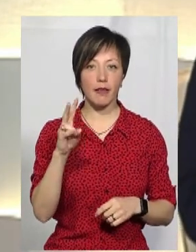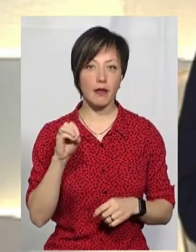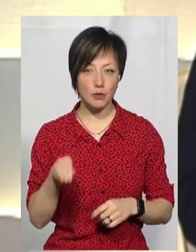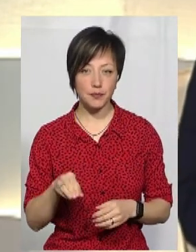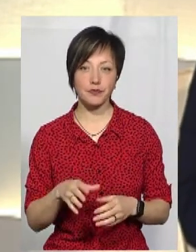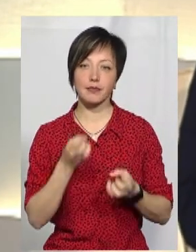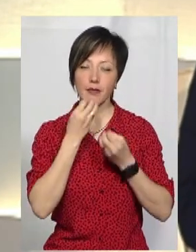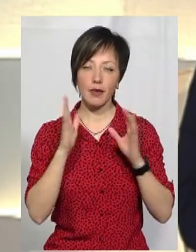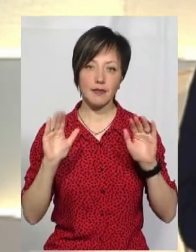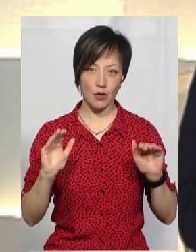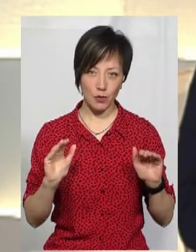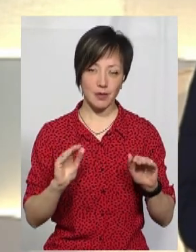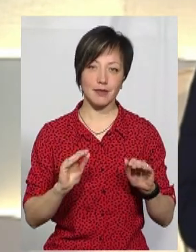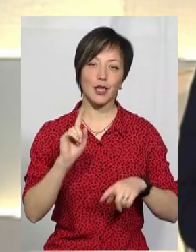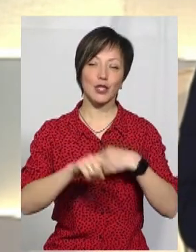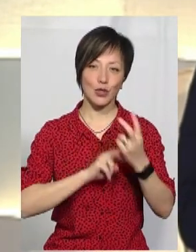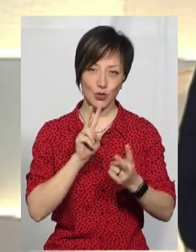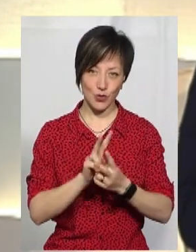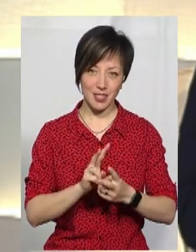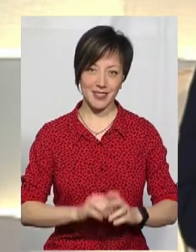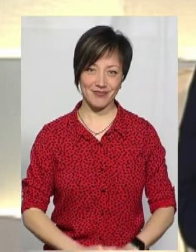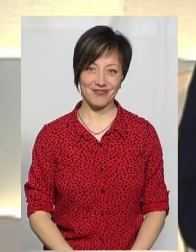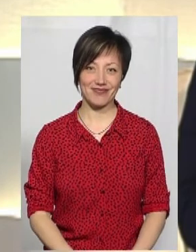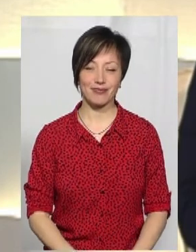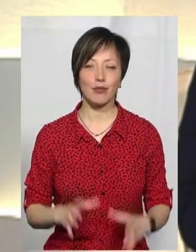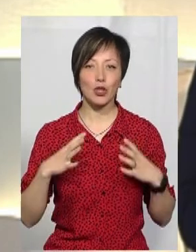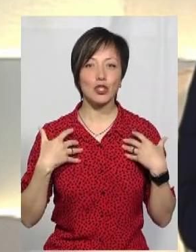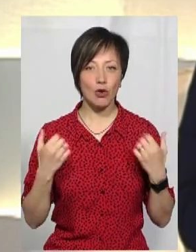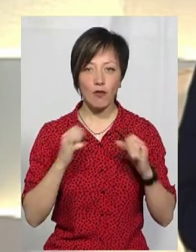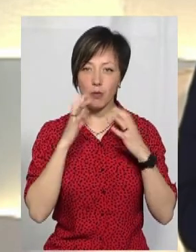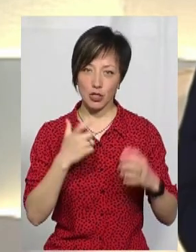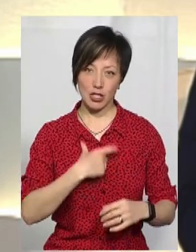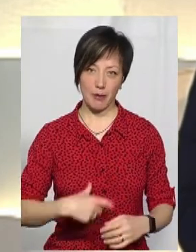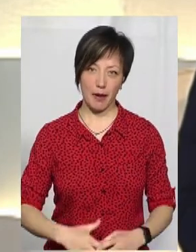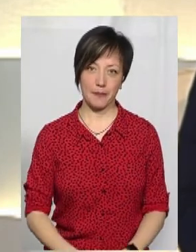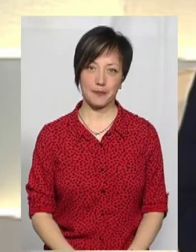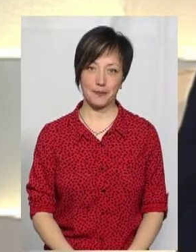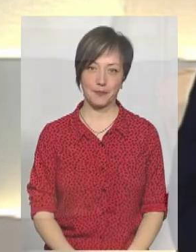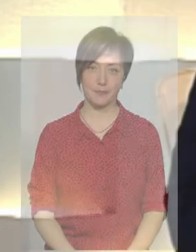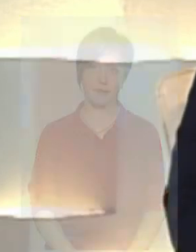На все добре. До зустрічі в наступній темі дня. Будьте здорові, бережіть себе.